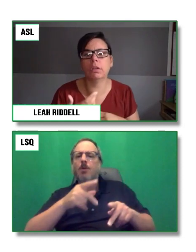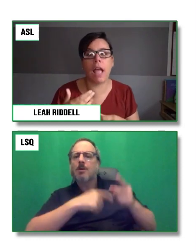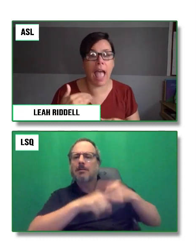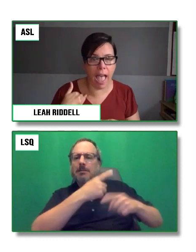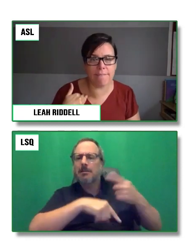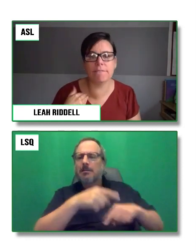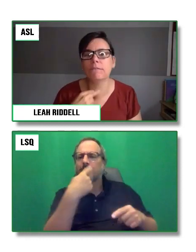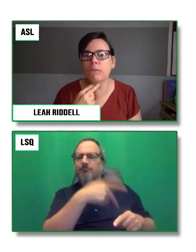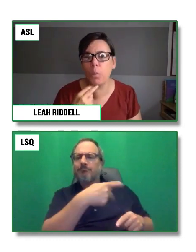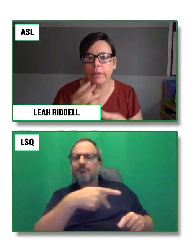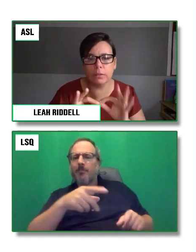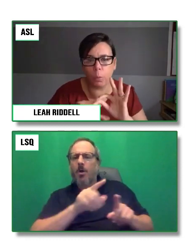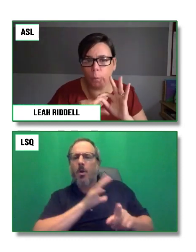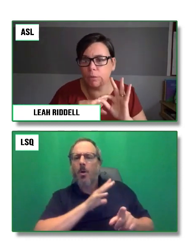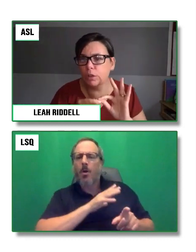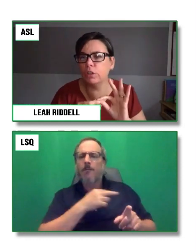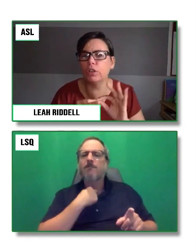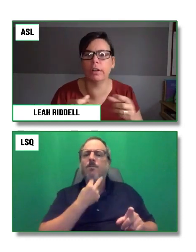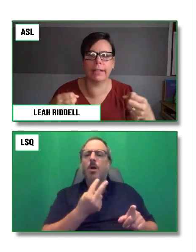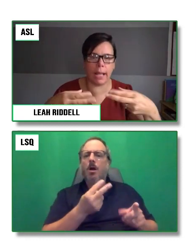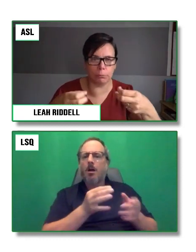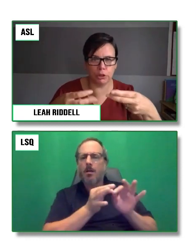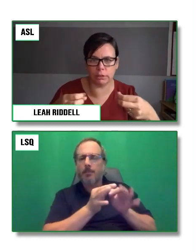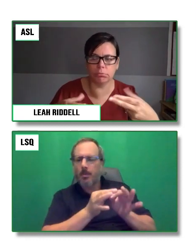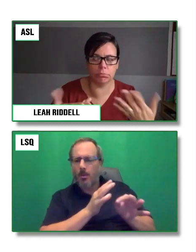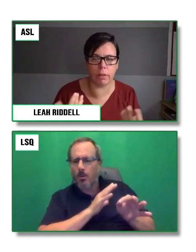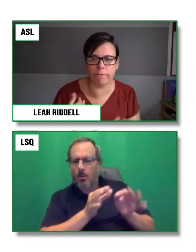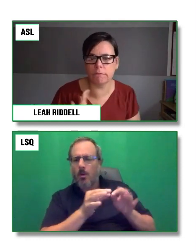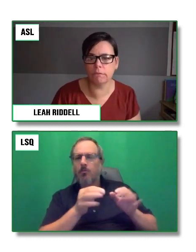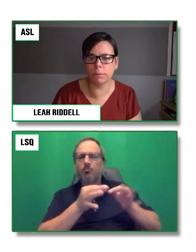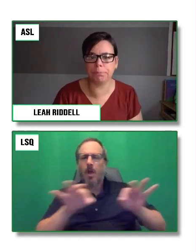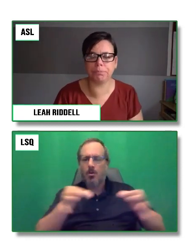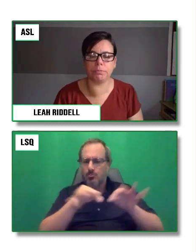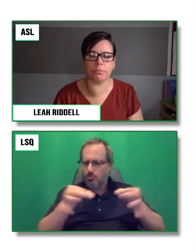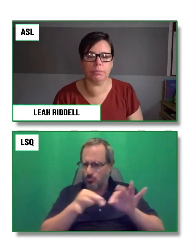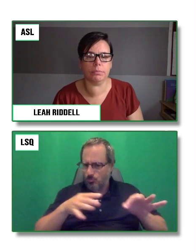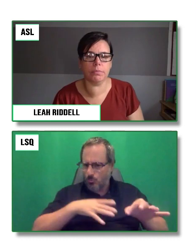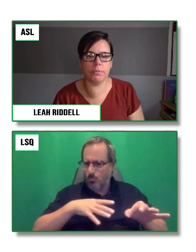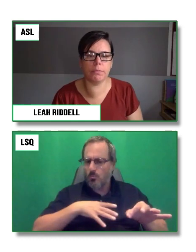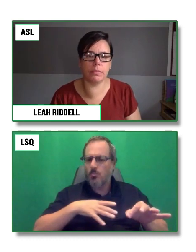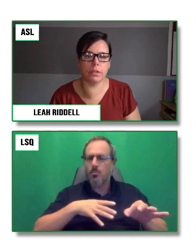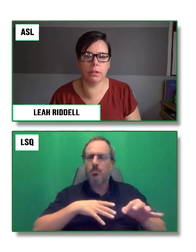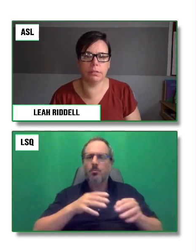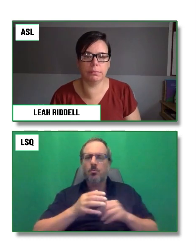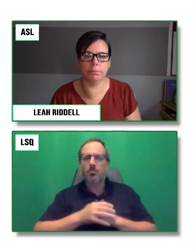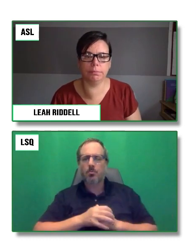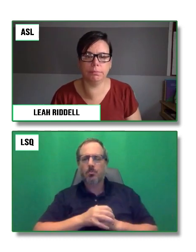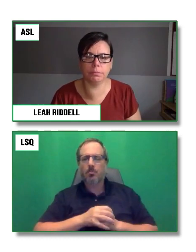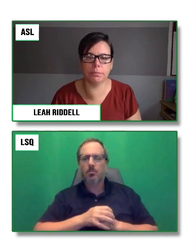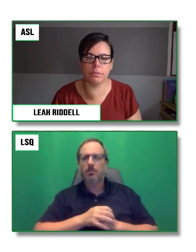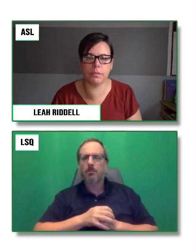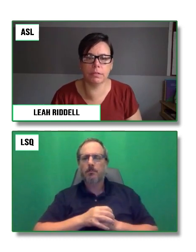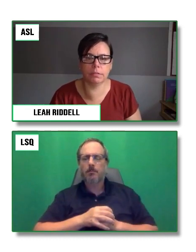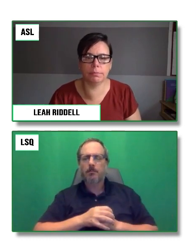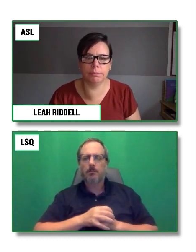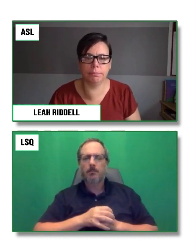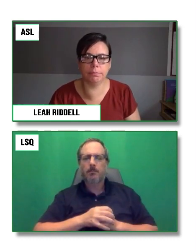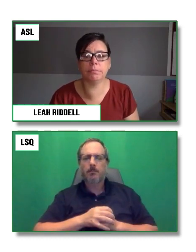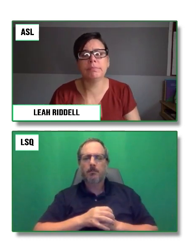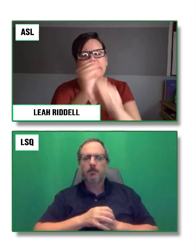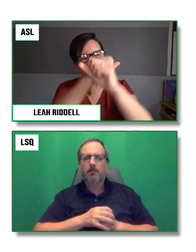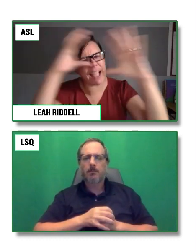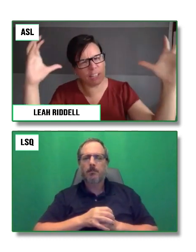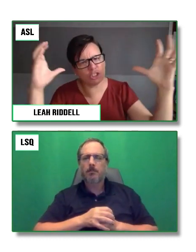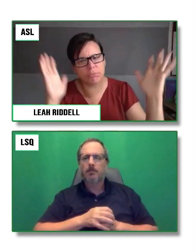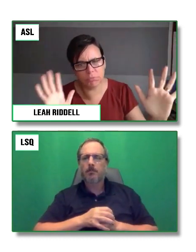signes ASL. Ces codes QR sont liés à des vidéos courtes ASL qui montrent des signes pour montrer le langage